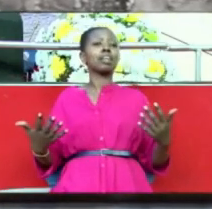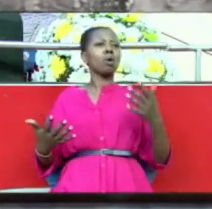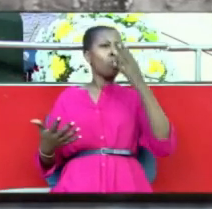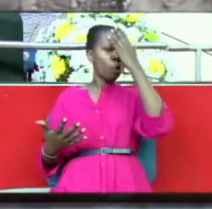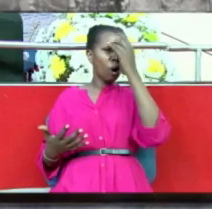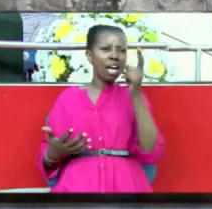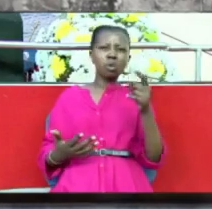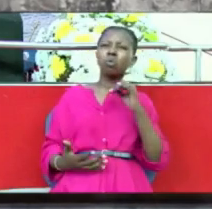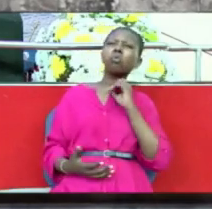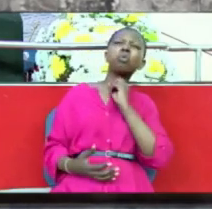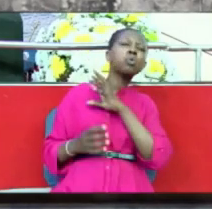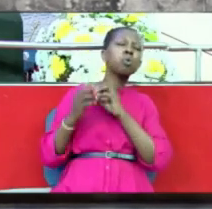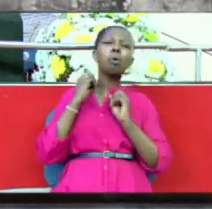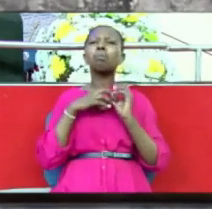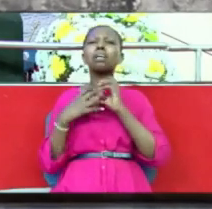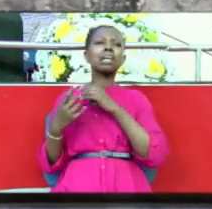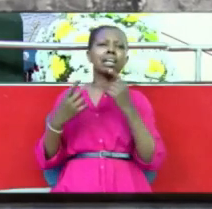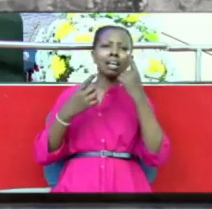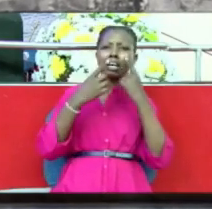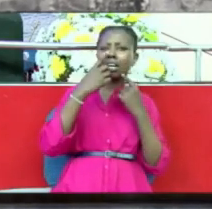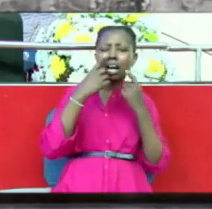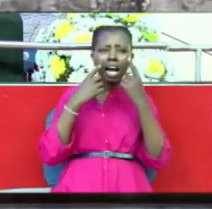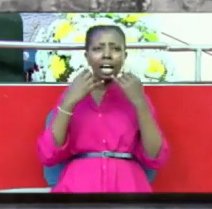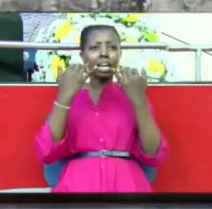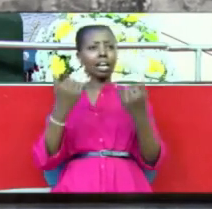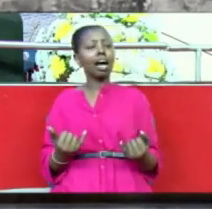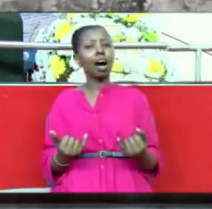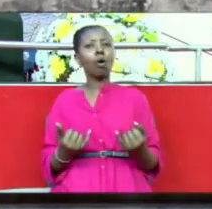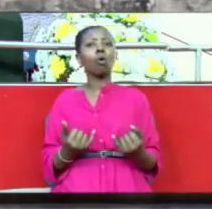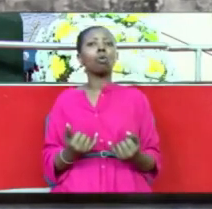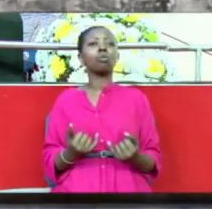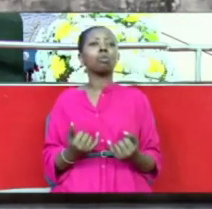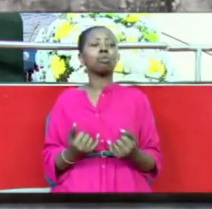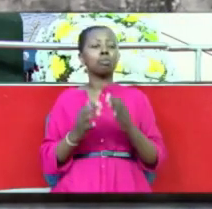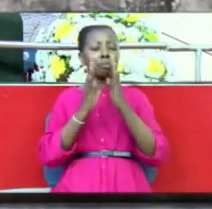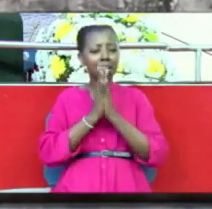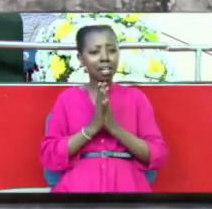and lamenting and crying, sasa futwa.